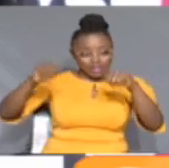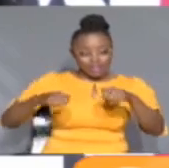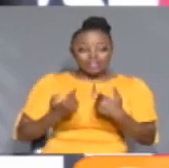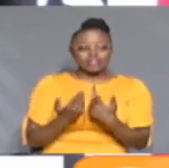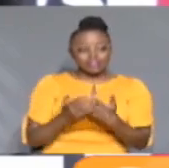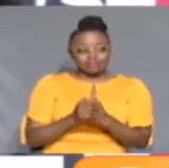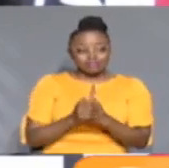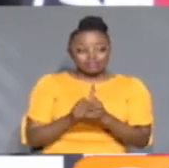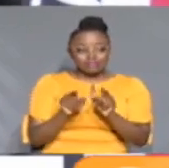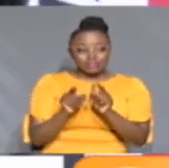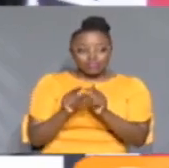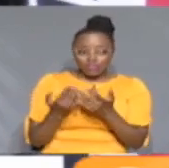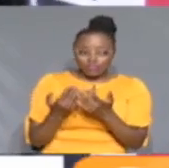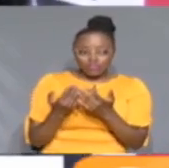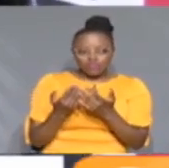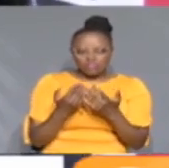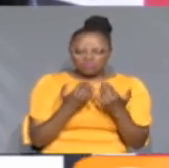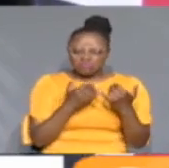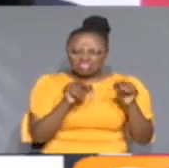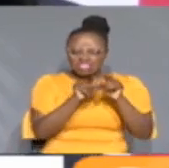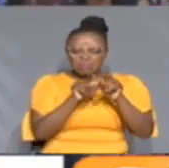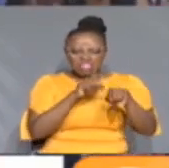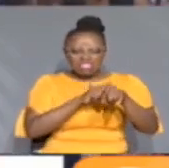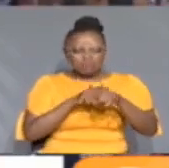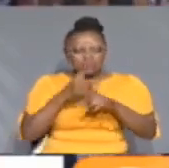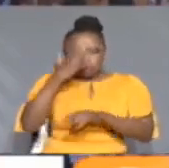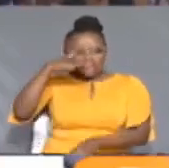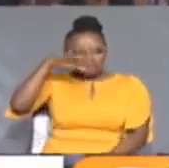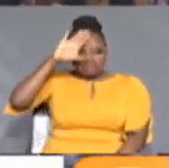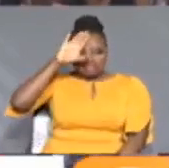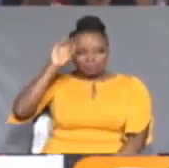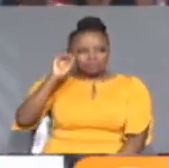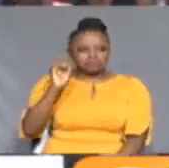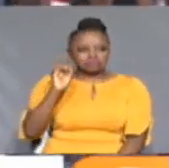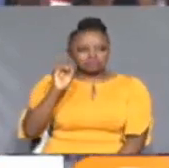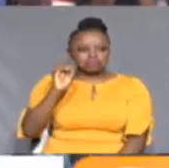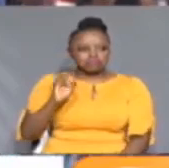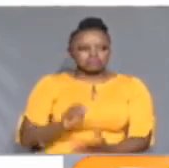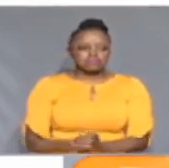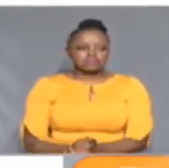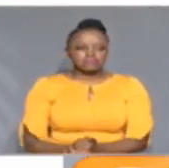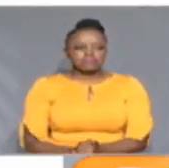So I didn't want to let them to be disappointed. And it's finished off.